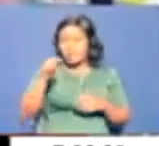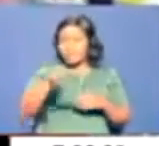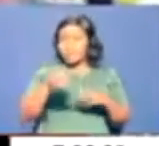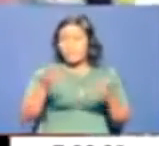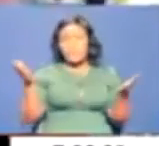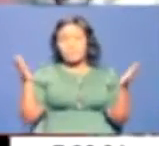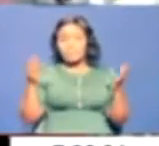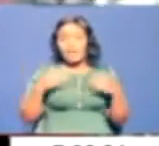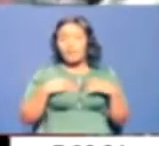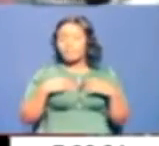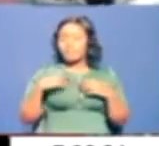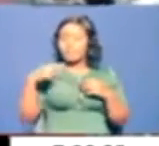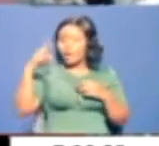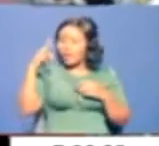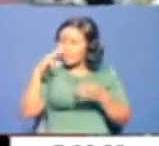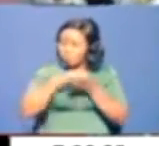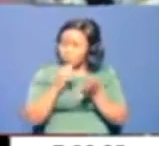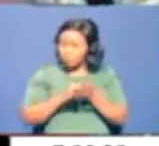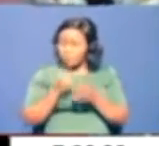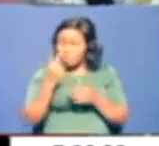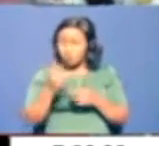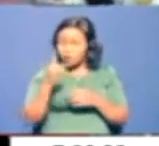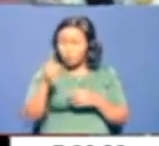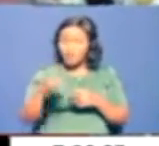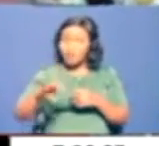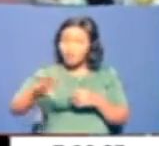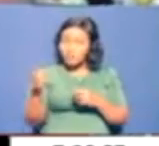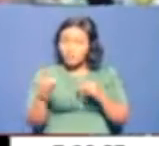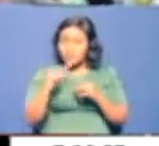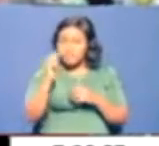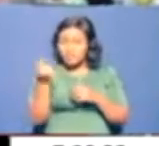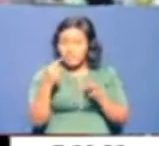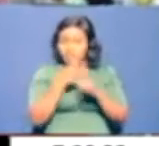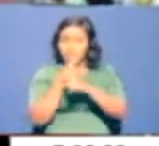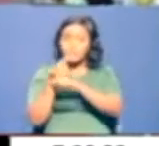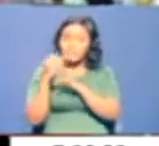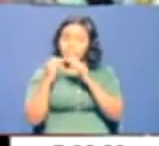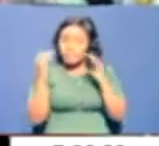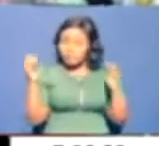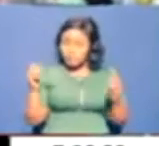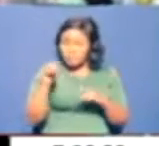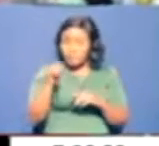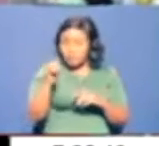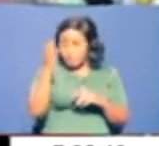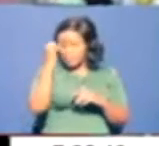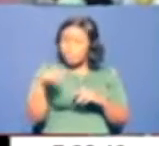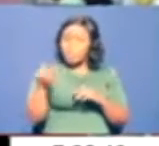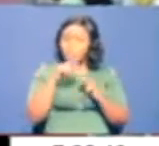21 counties in Kenya at different levels, and that's why we're doing the double twice in a